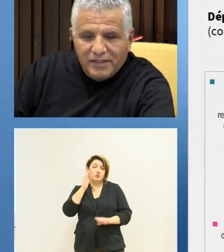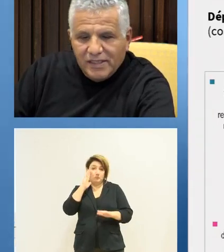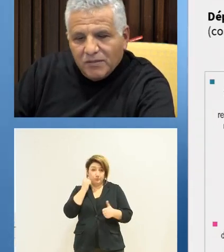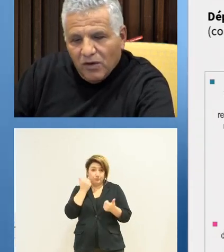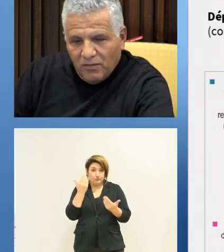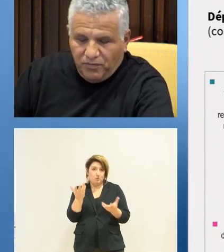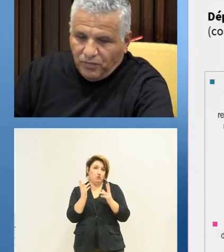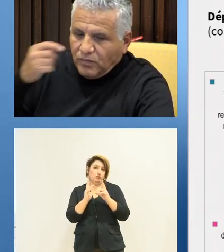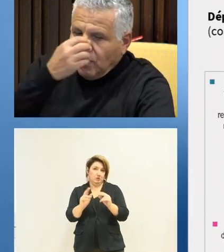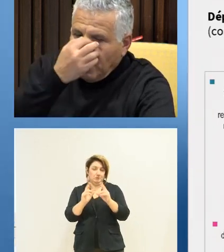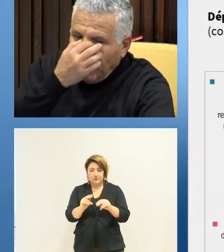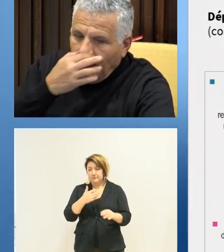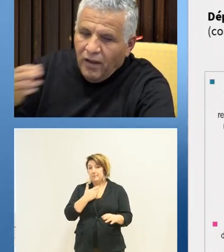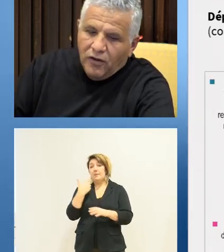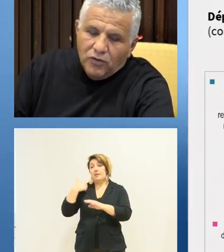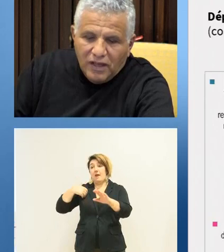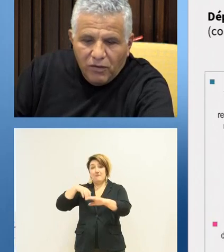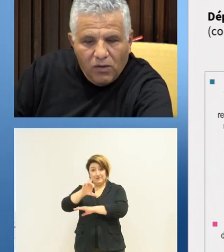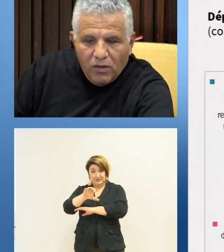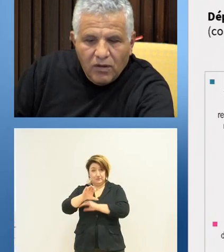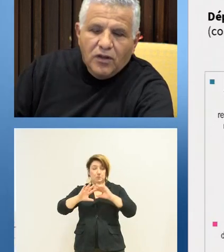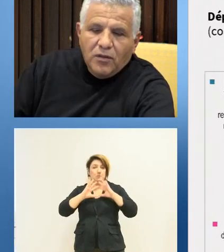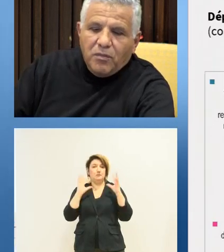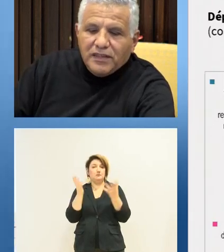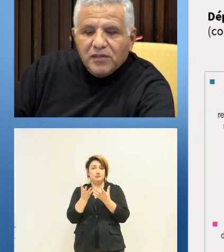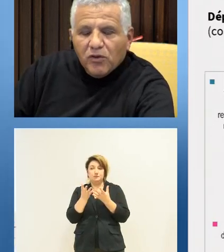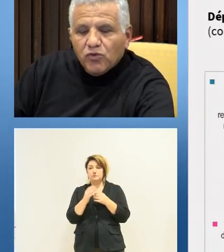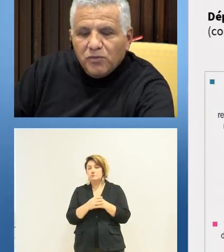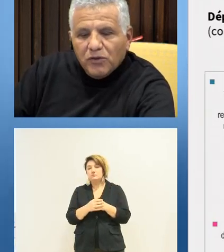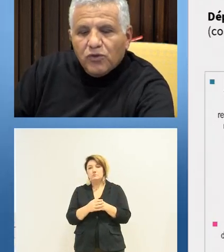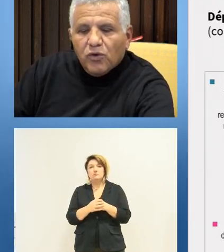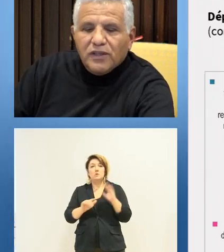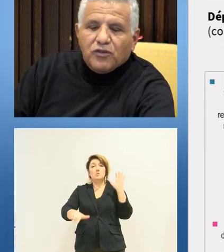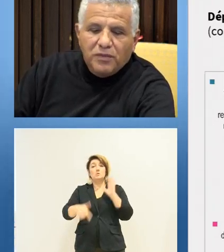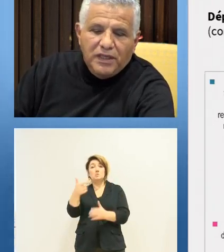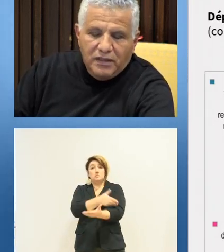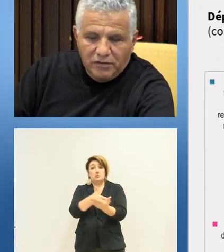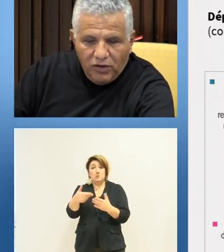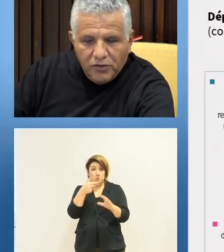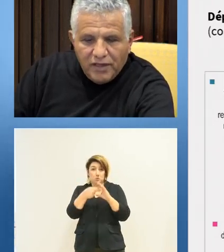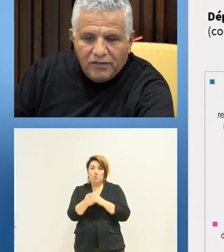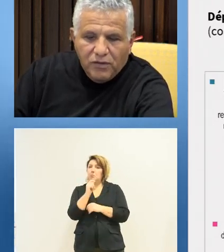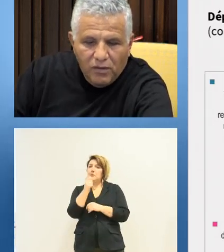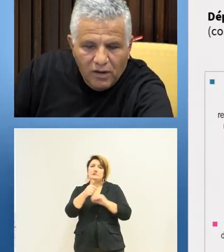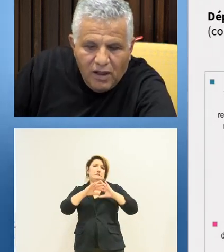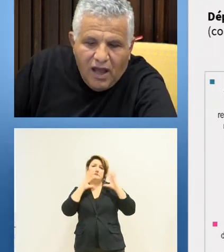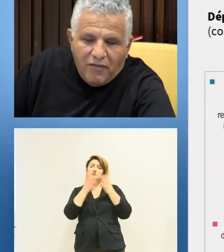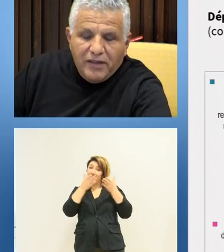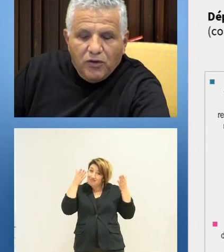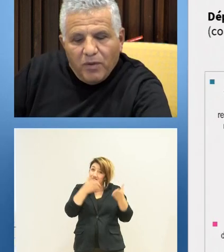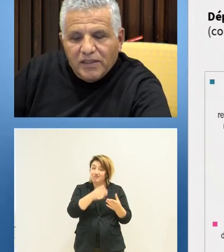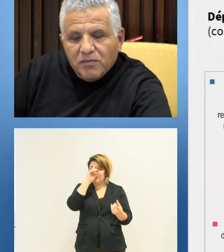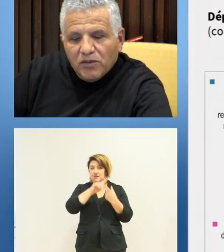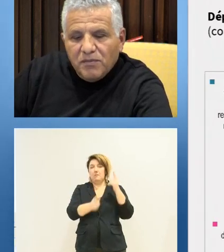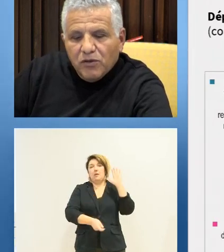nos investissements nous avons pratiquement 12 millions d'euros qui sont mis dans l'éducation avec